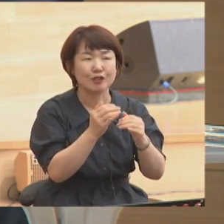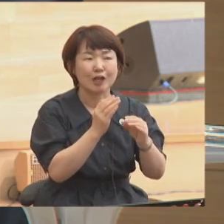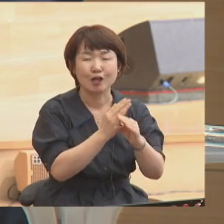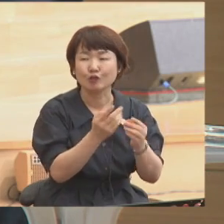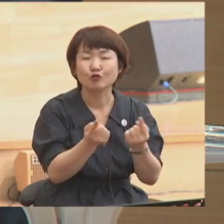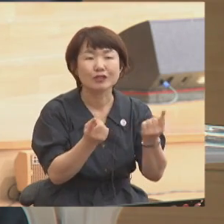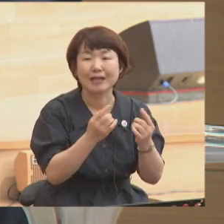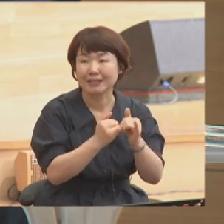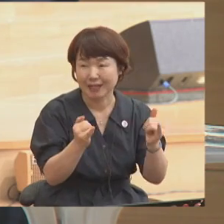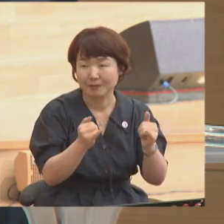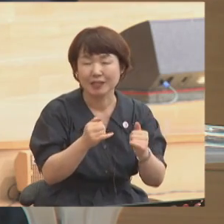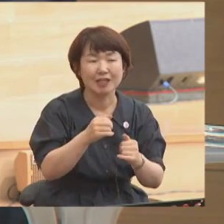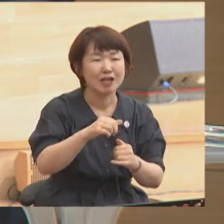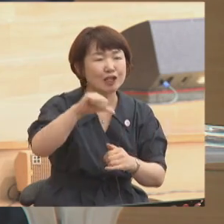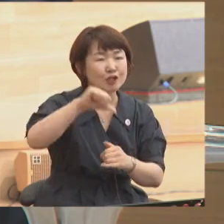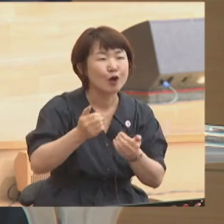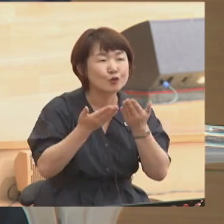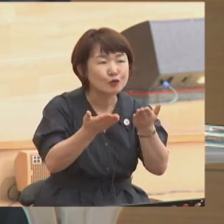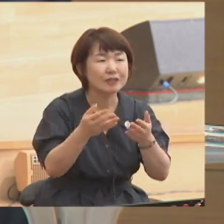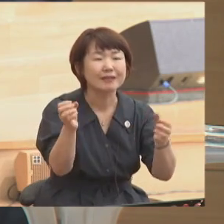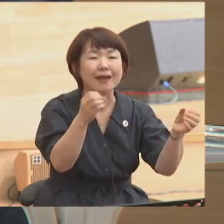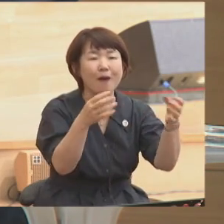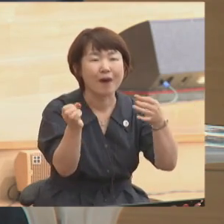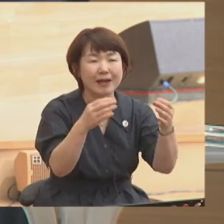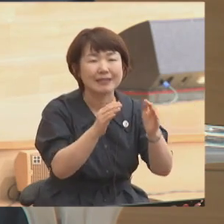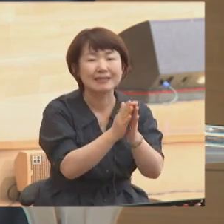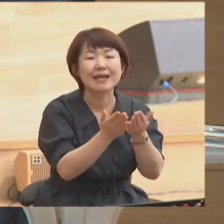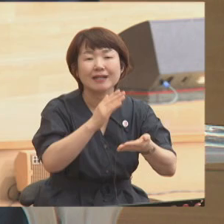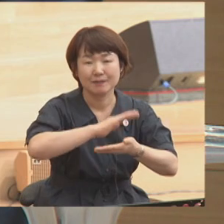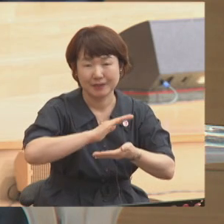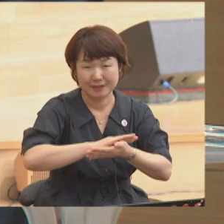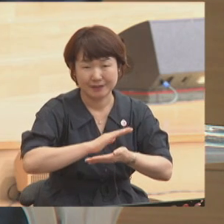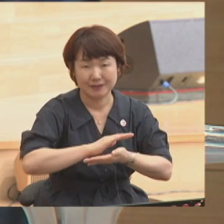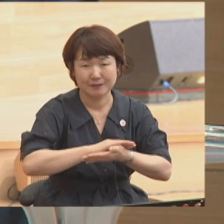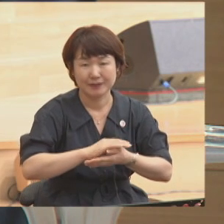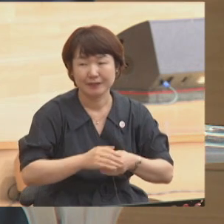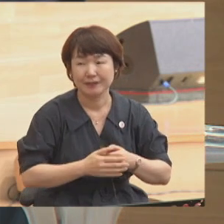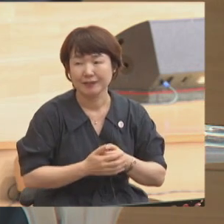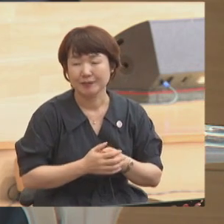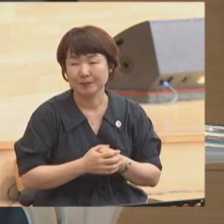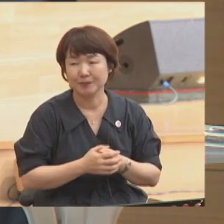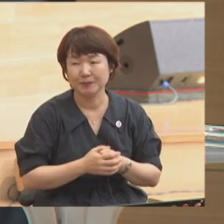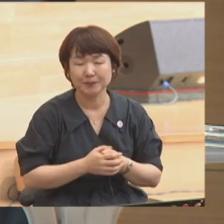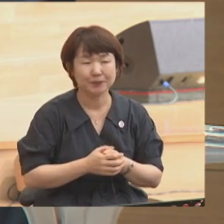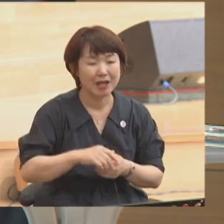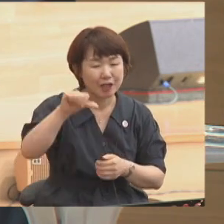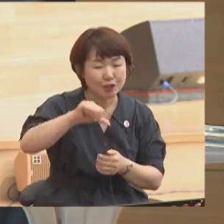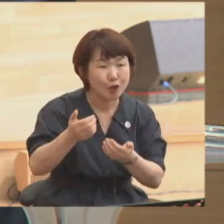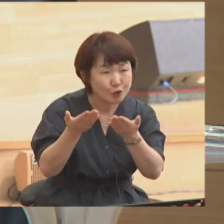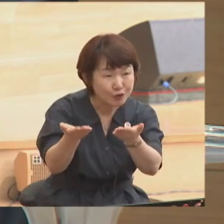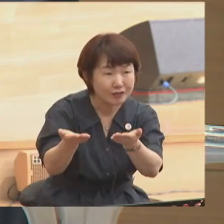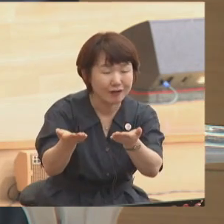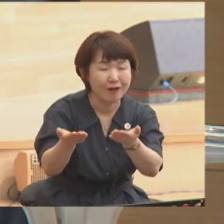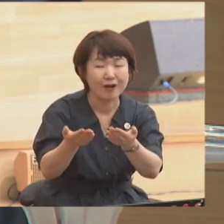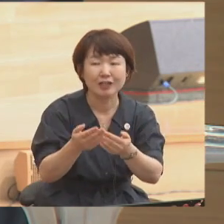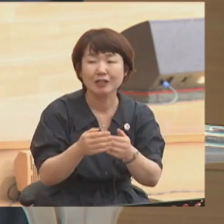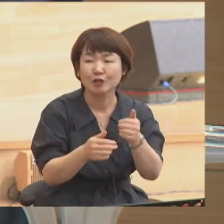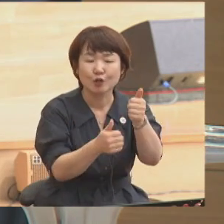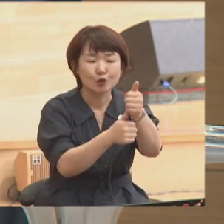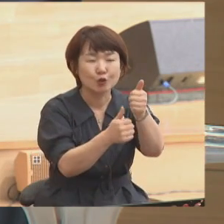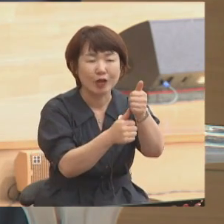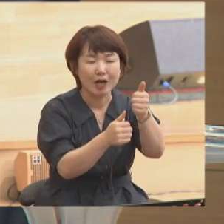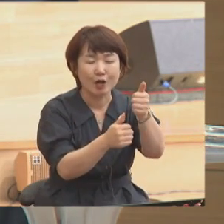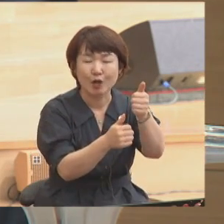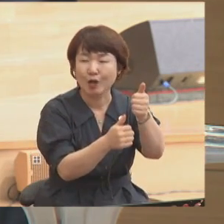이렇게 저주는 대화. 근데 저주는 대화 저 책의 부제에 뭐라고